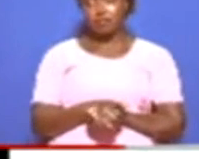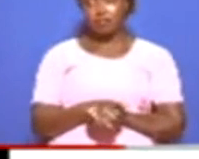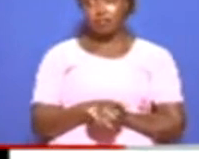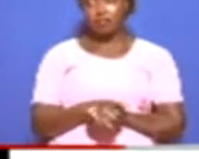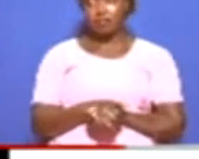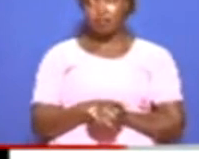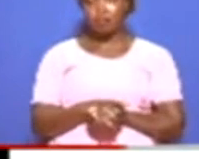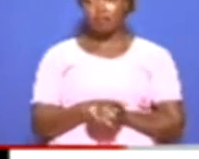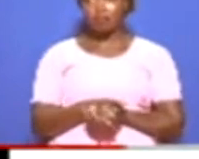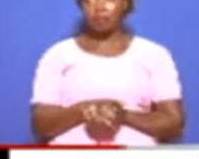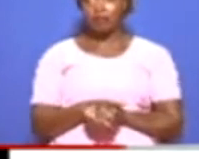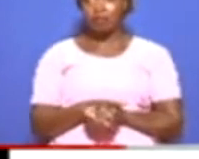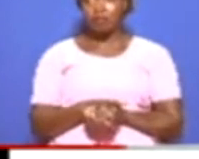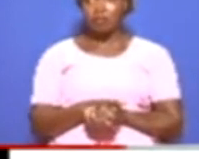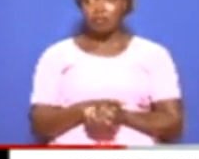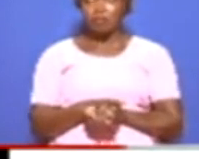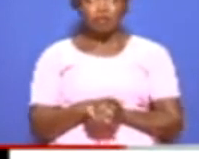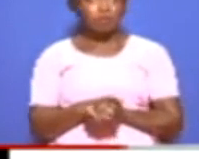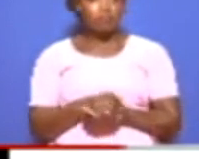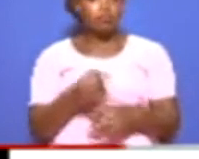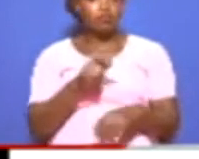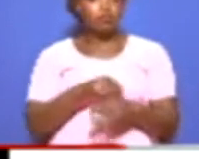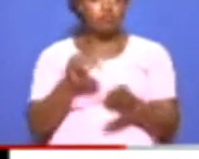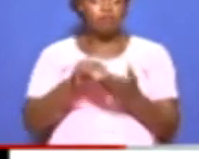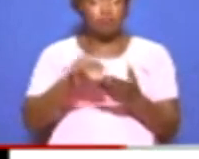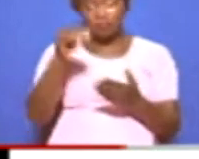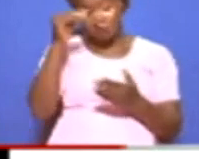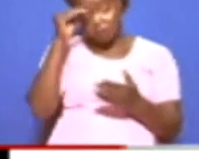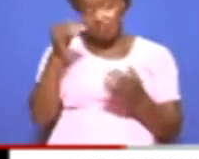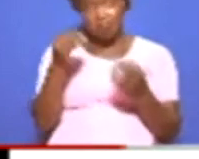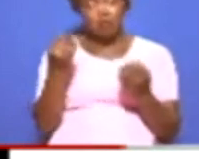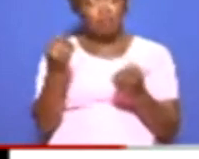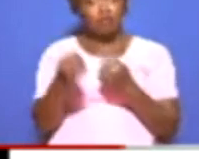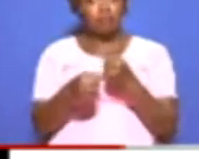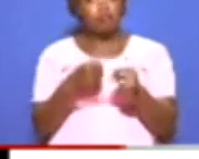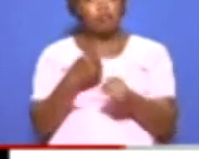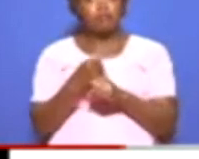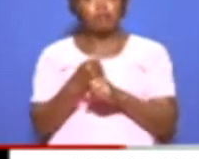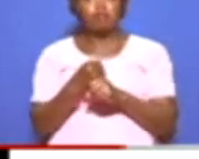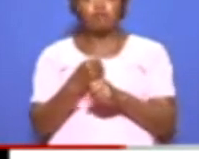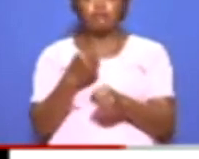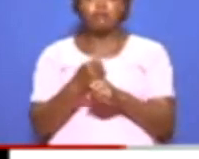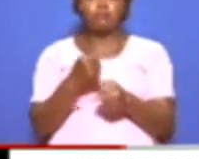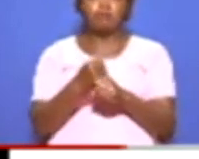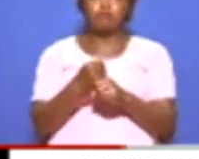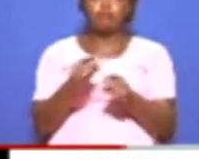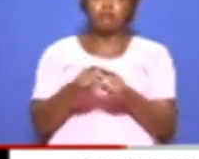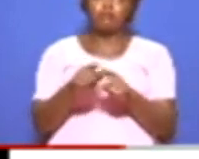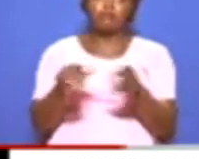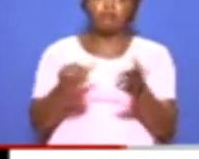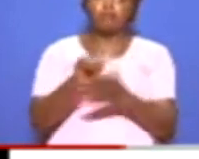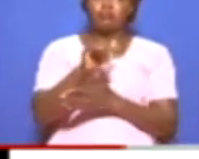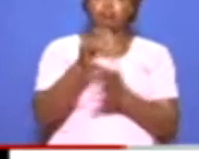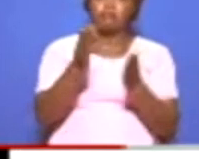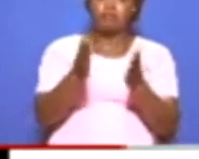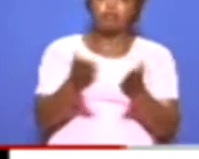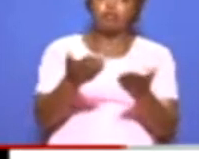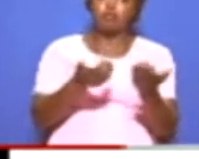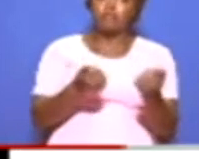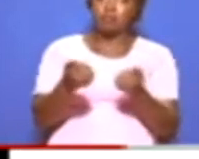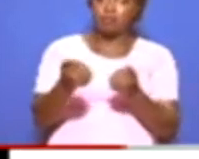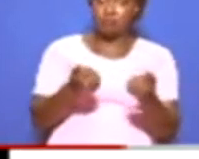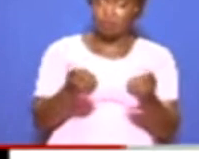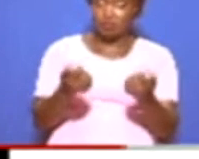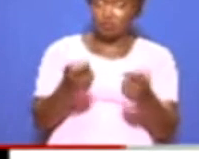Pale ambapo katika kujifunza kwako na katika miaka ambayo pengine umefanya kazi ya urubani, tuzungumzie wakati